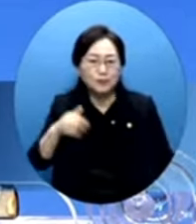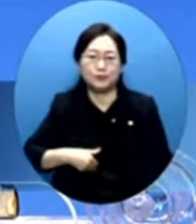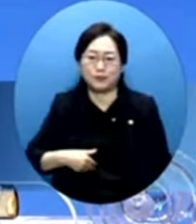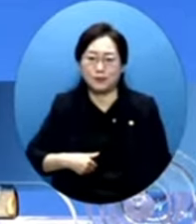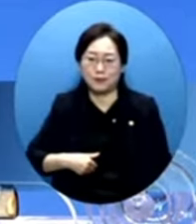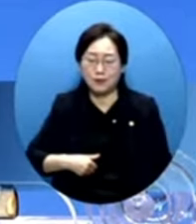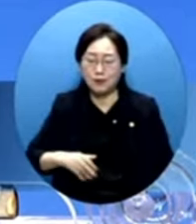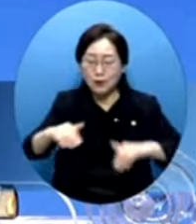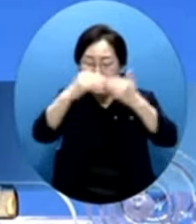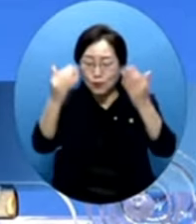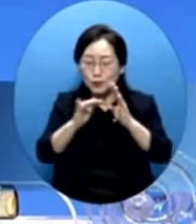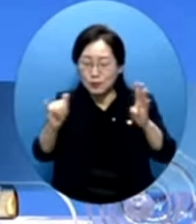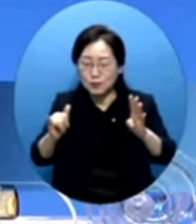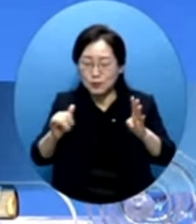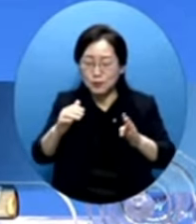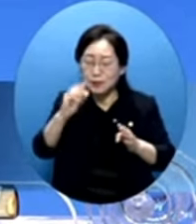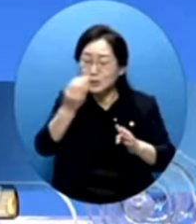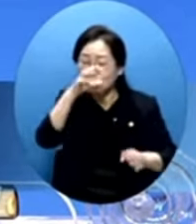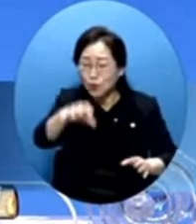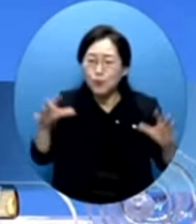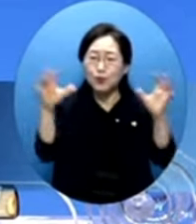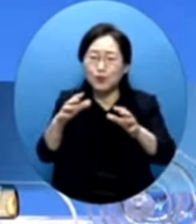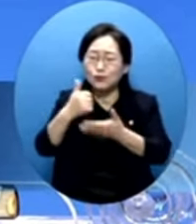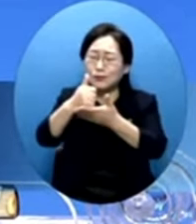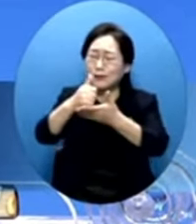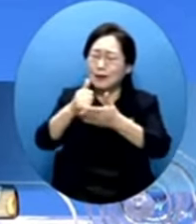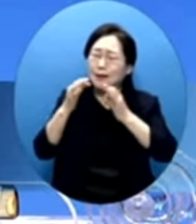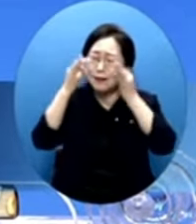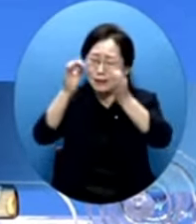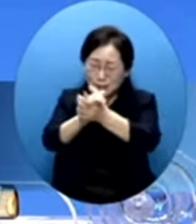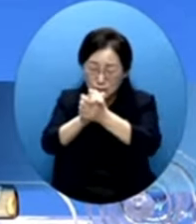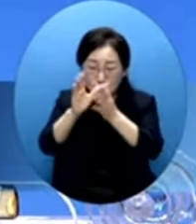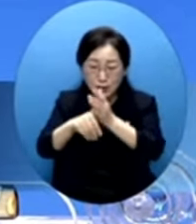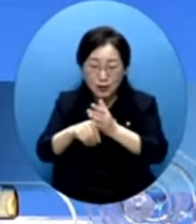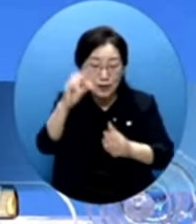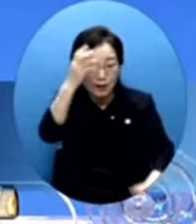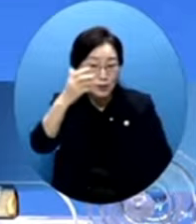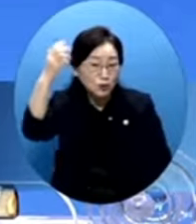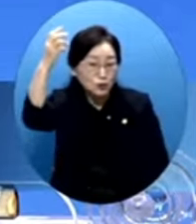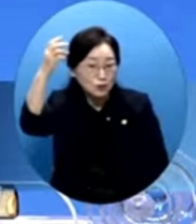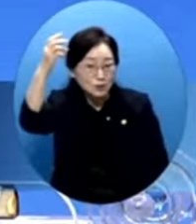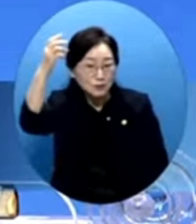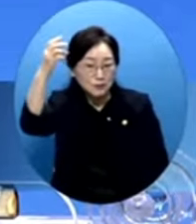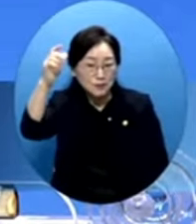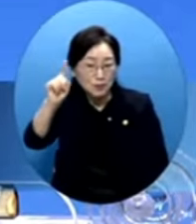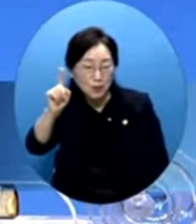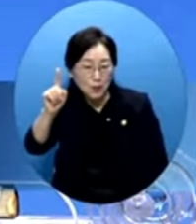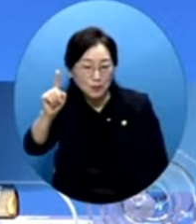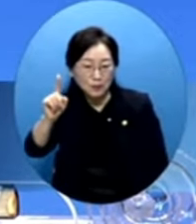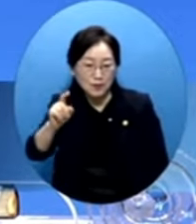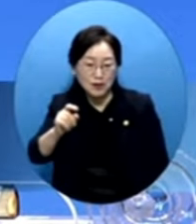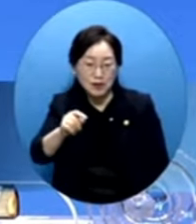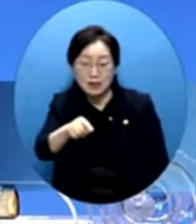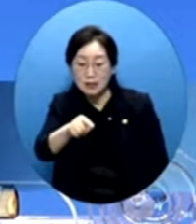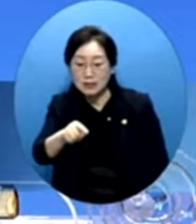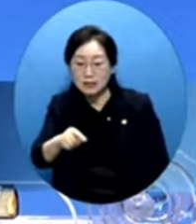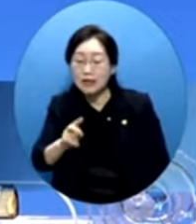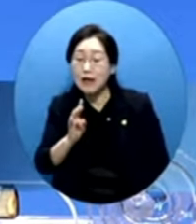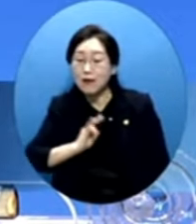백성들이 성 앞에서 주님만 바라보며 간할 때 성령께서 사람 야에게 시엘에게 임하시고